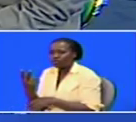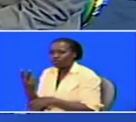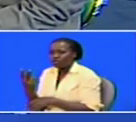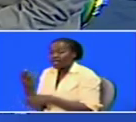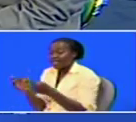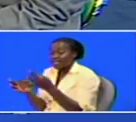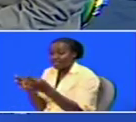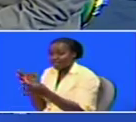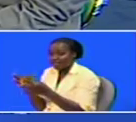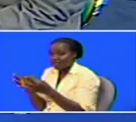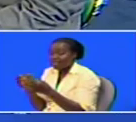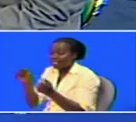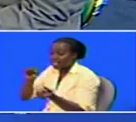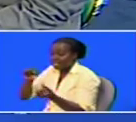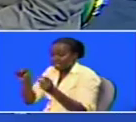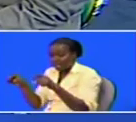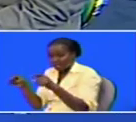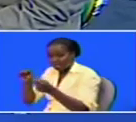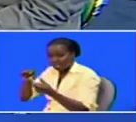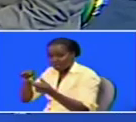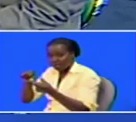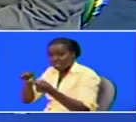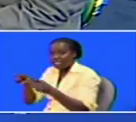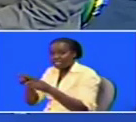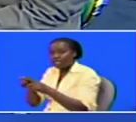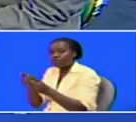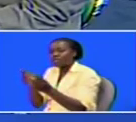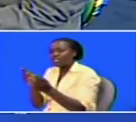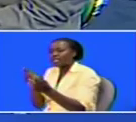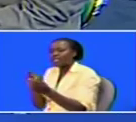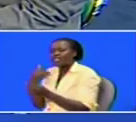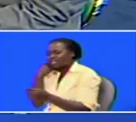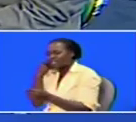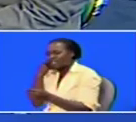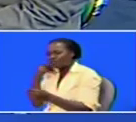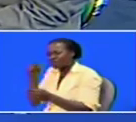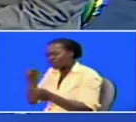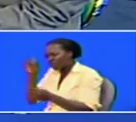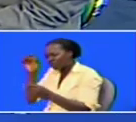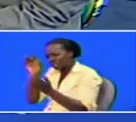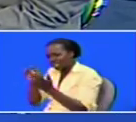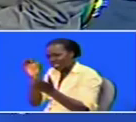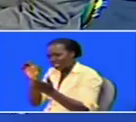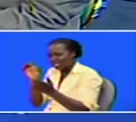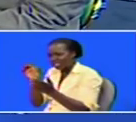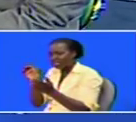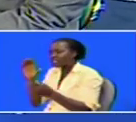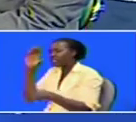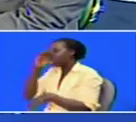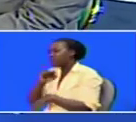kama maabara ama labs ambazo wagonjwa wakija wanafaa kwa kupima, mara nyingi unapata huwa hazina vile vifaa